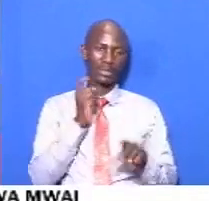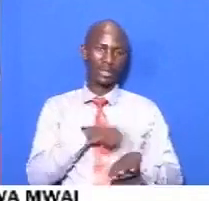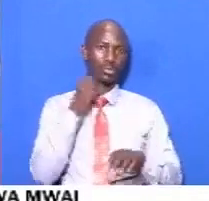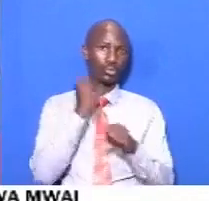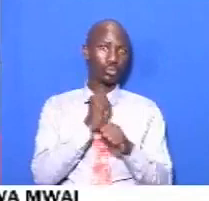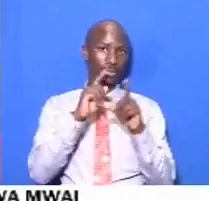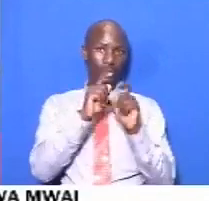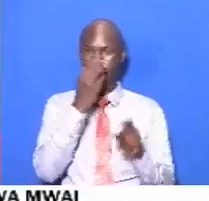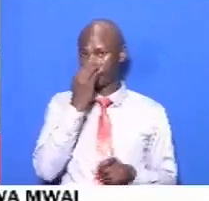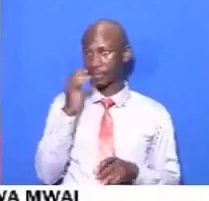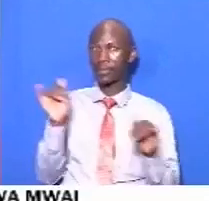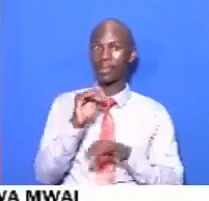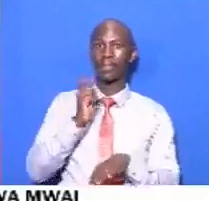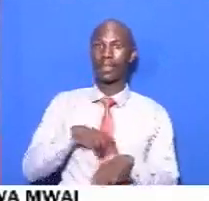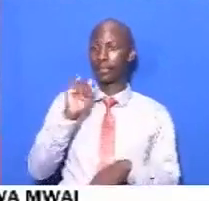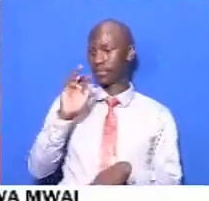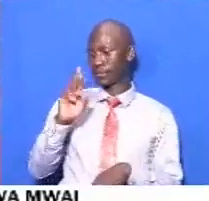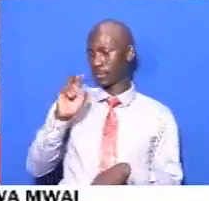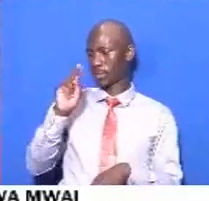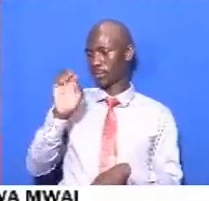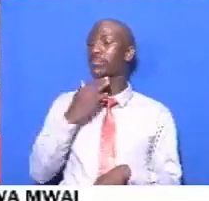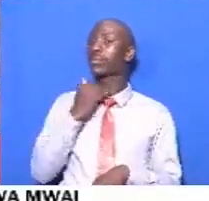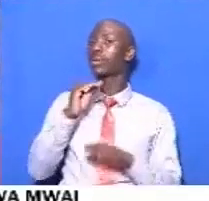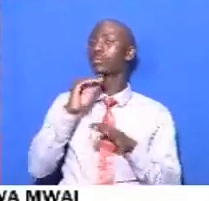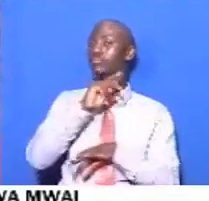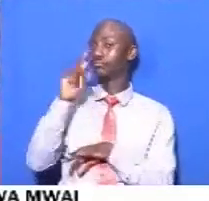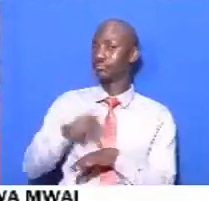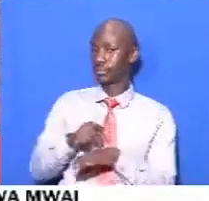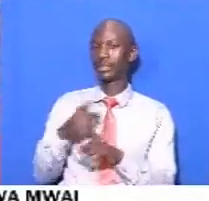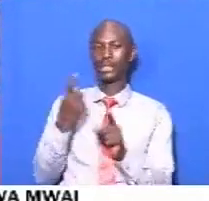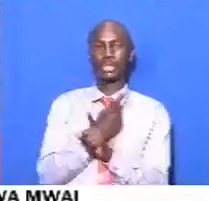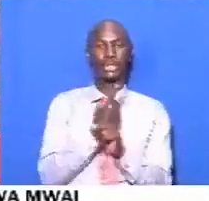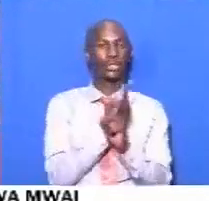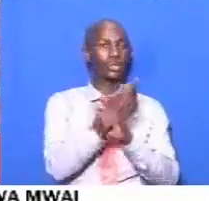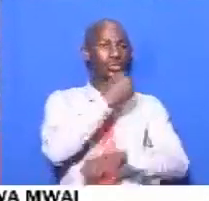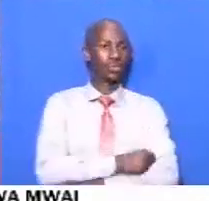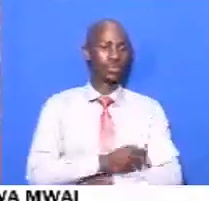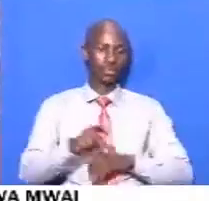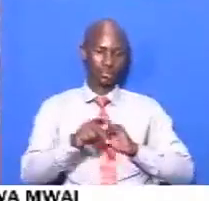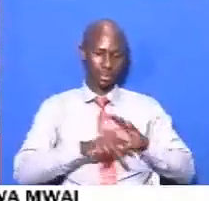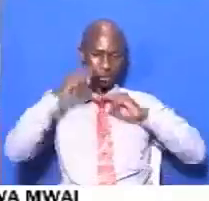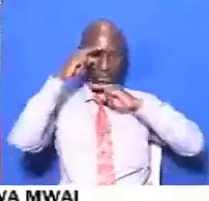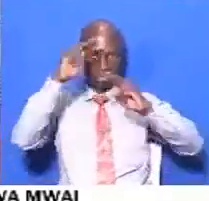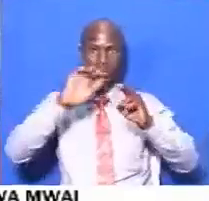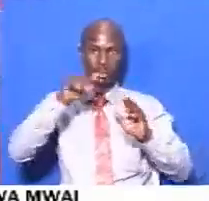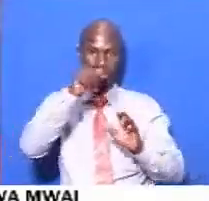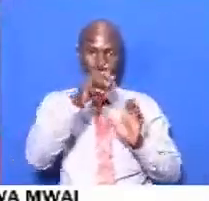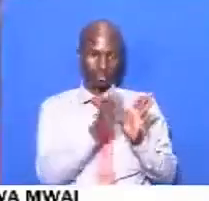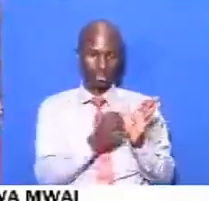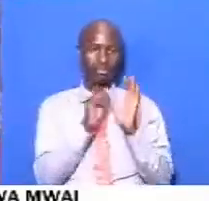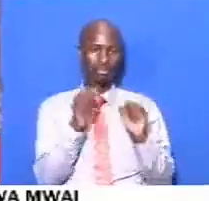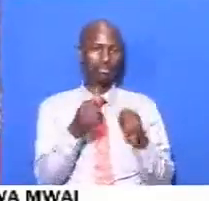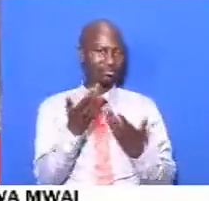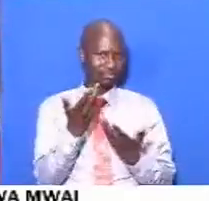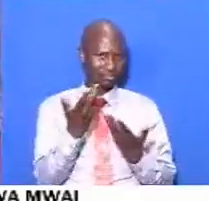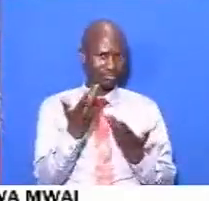kamutiani. Kavindani okau Irene Mulu ni wamenda ali mwanene mama skulu kavadhoka nyoma musingi na ma secondary va kauntini ya Masaku